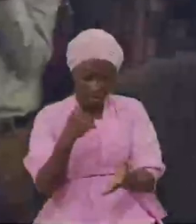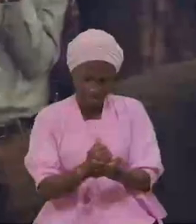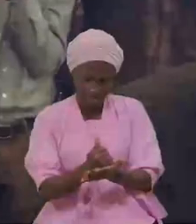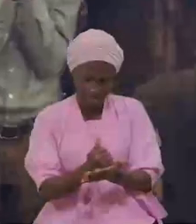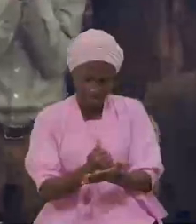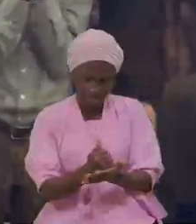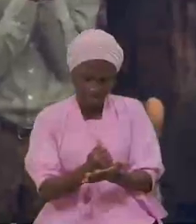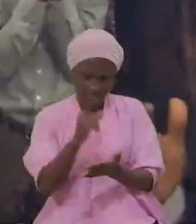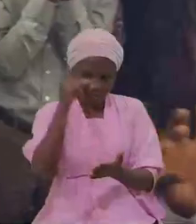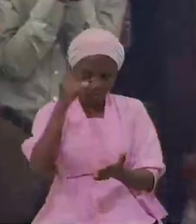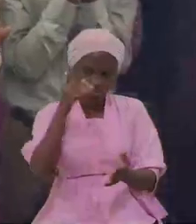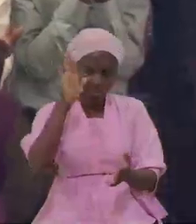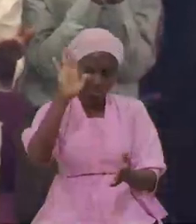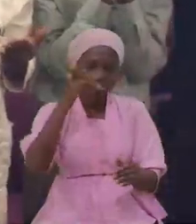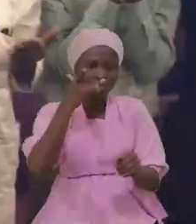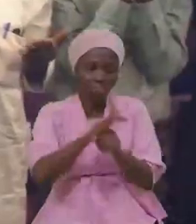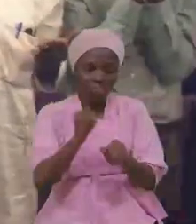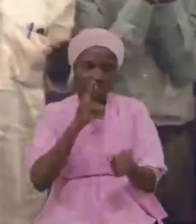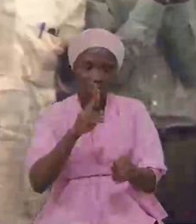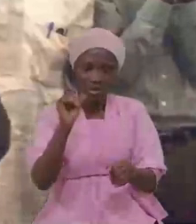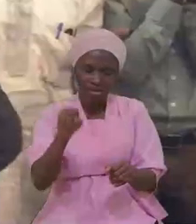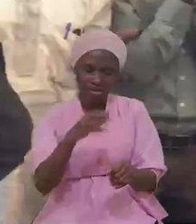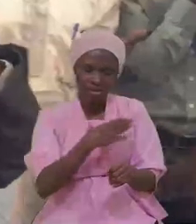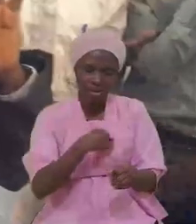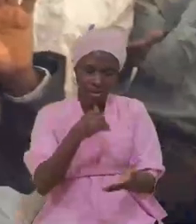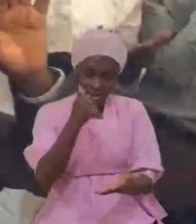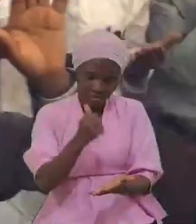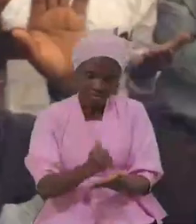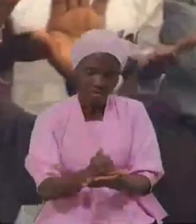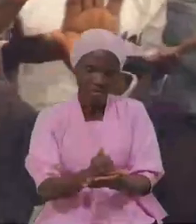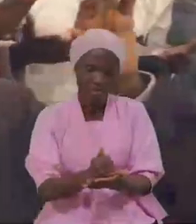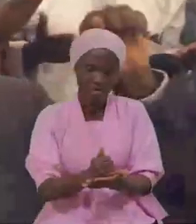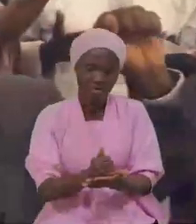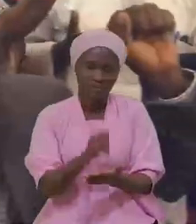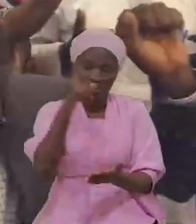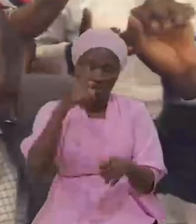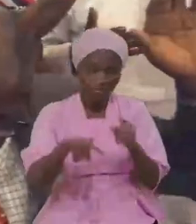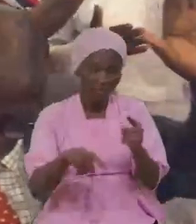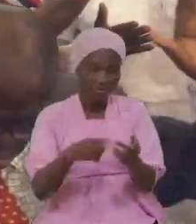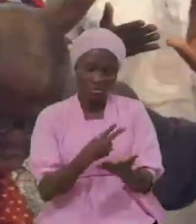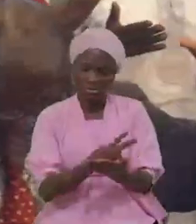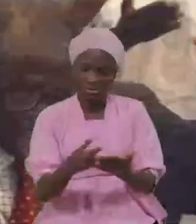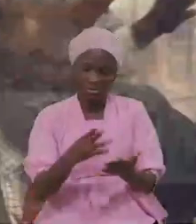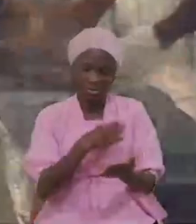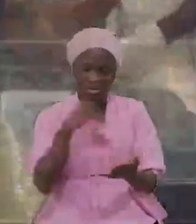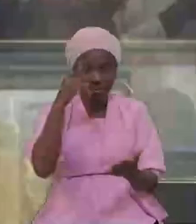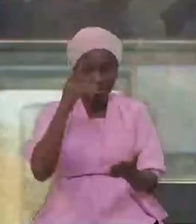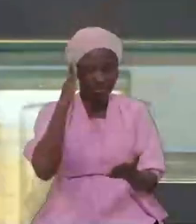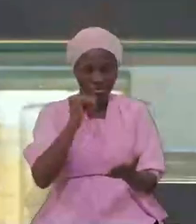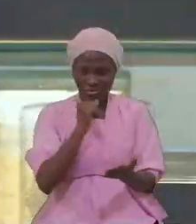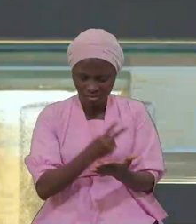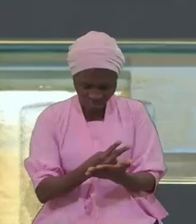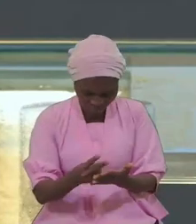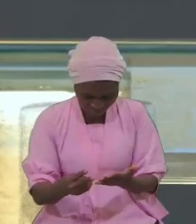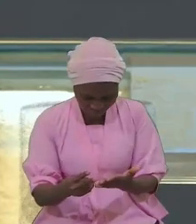Tes promesses sont oui et amen. Tu ne peux pas échouer, tu n'échoueras pas. Il